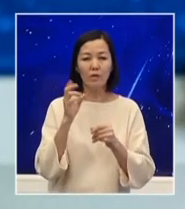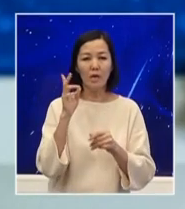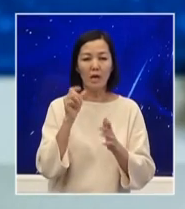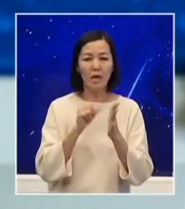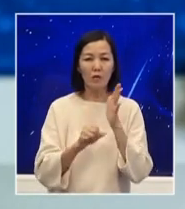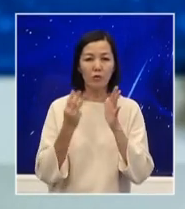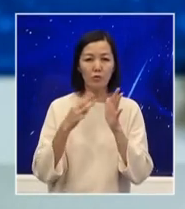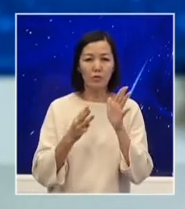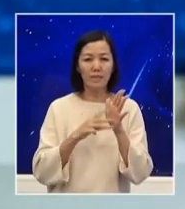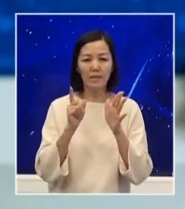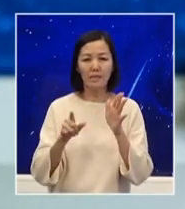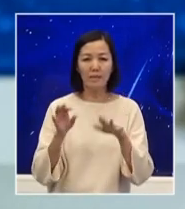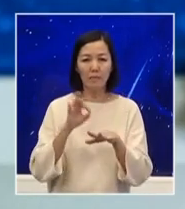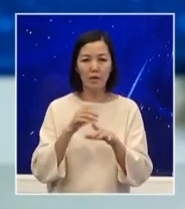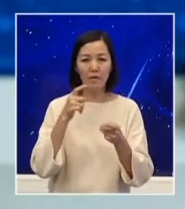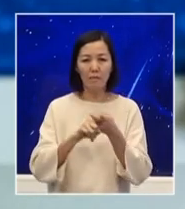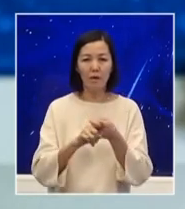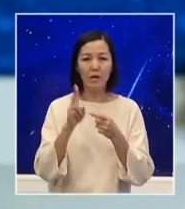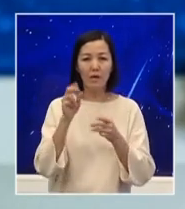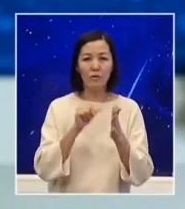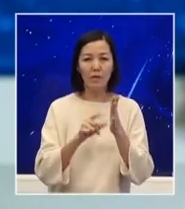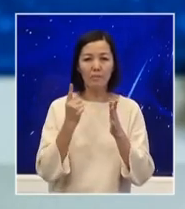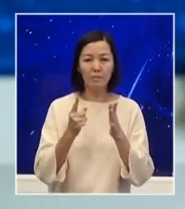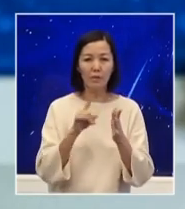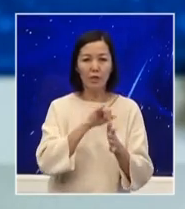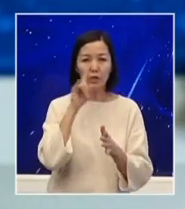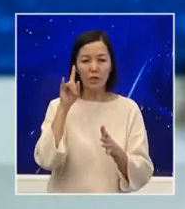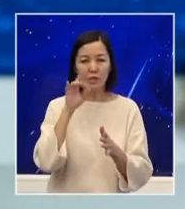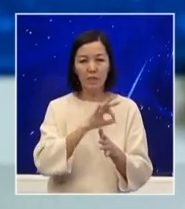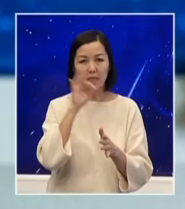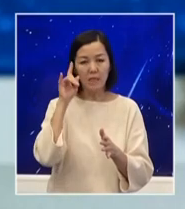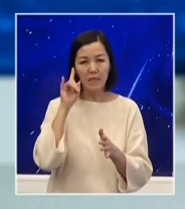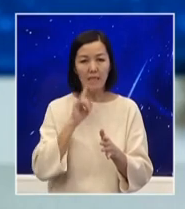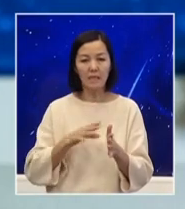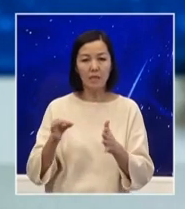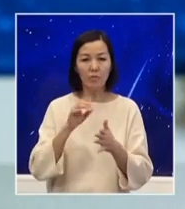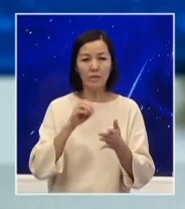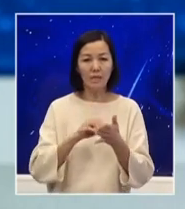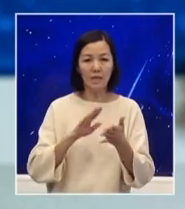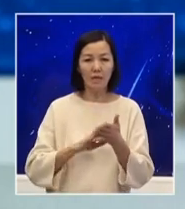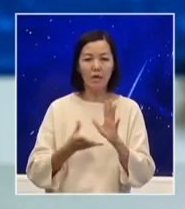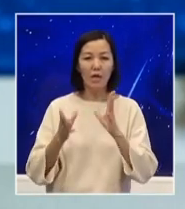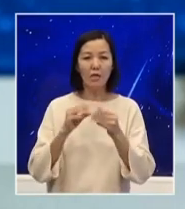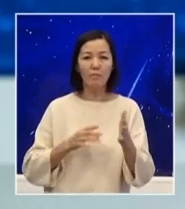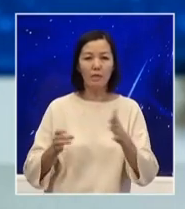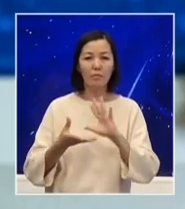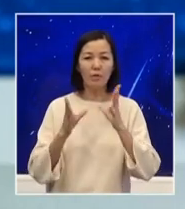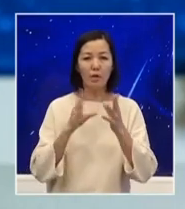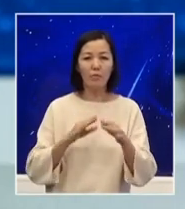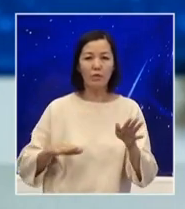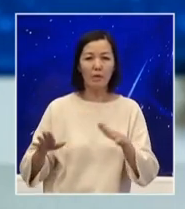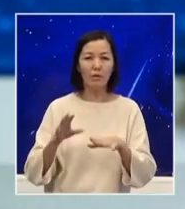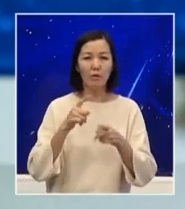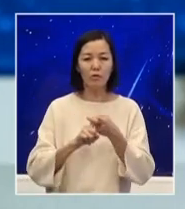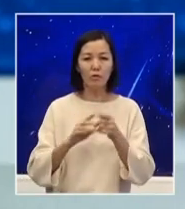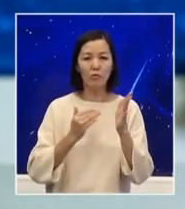638 адамнан коронавирус анықталды. Оның 261-і Шығыс Қазақстан облысында тіркеліп отыр. Жалпы республика бойынша бұл аймақта